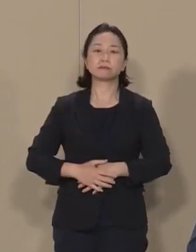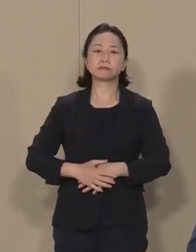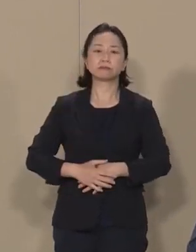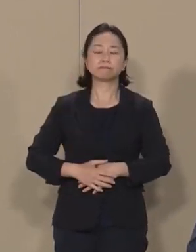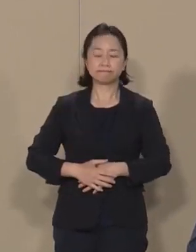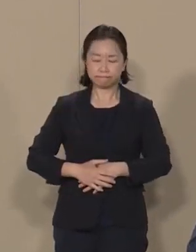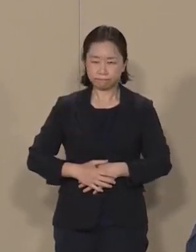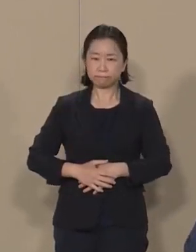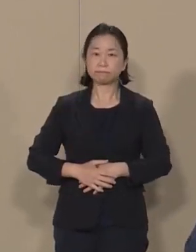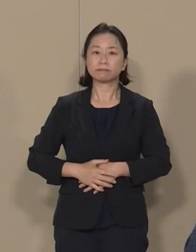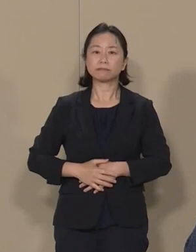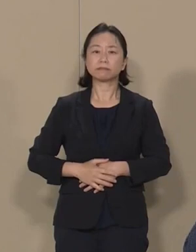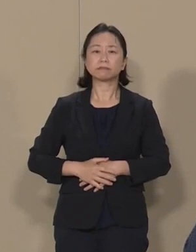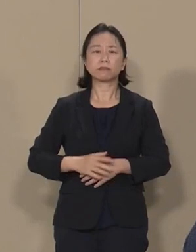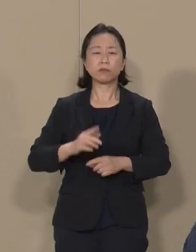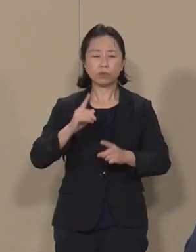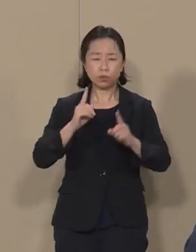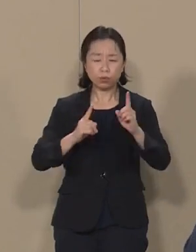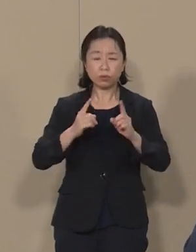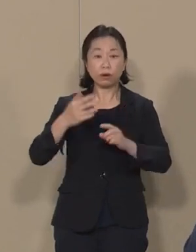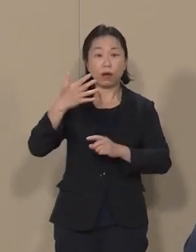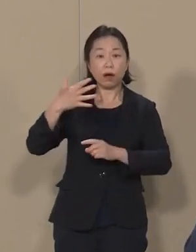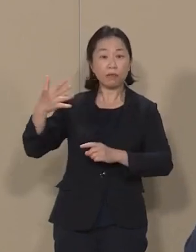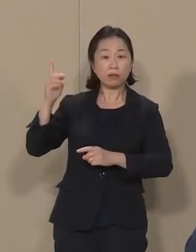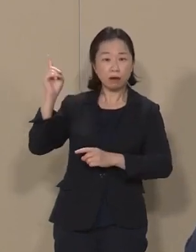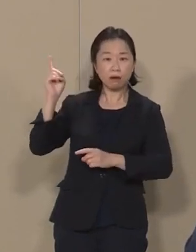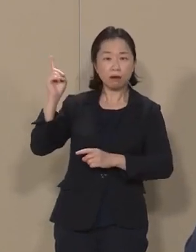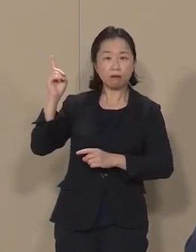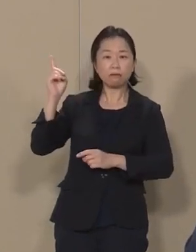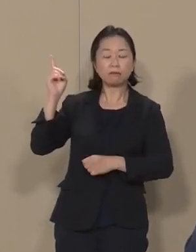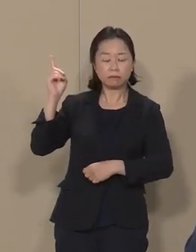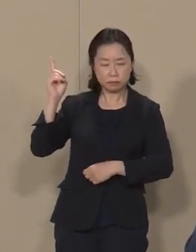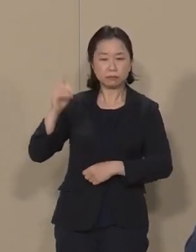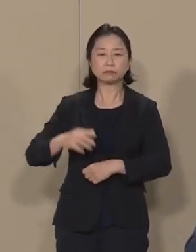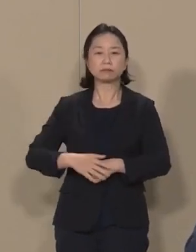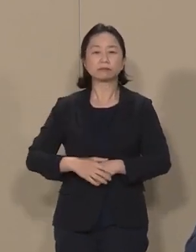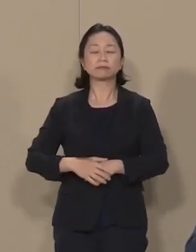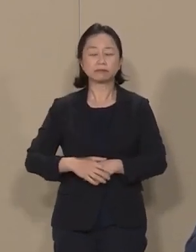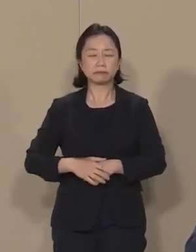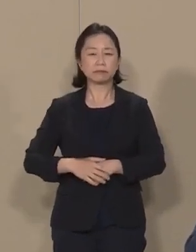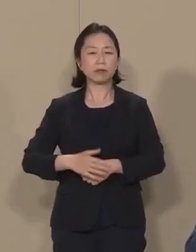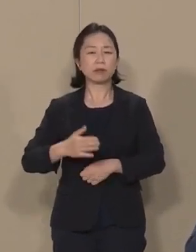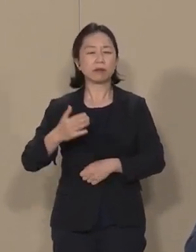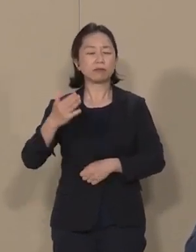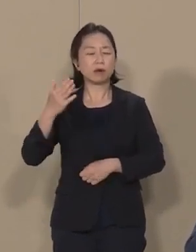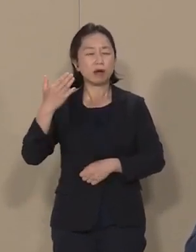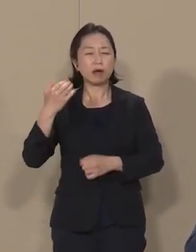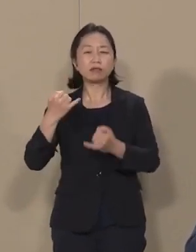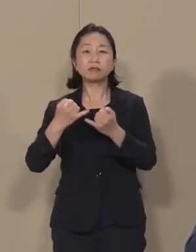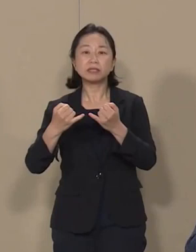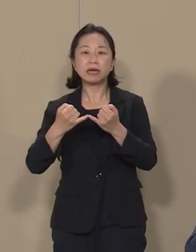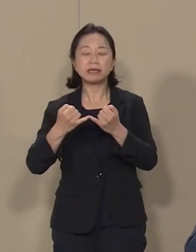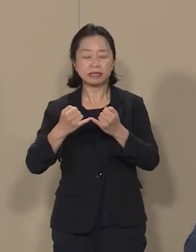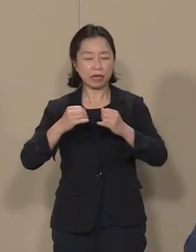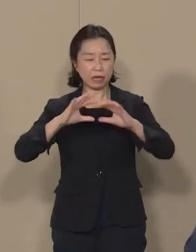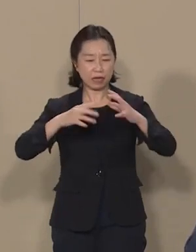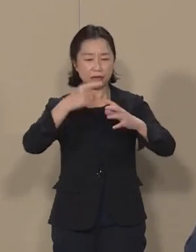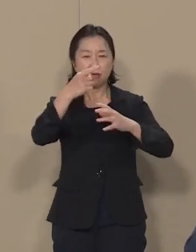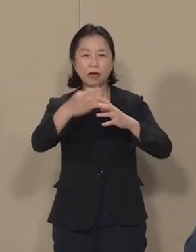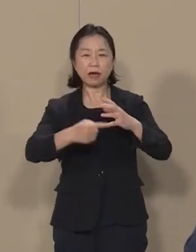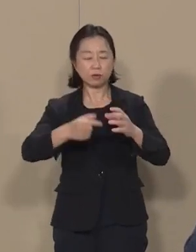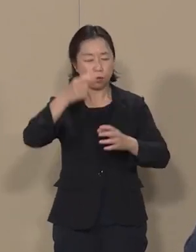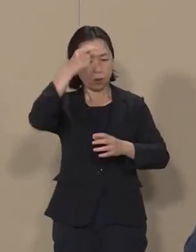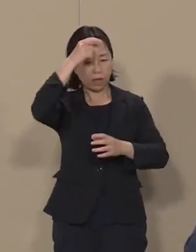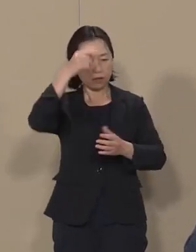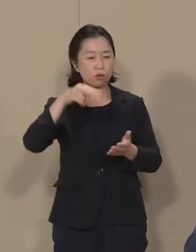何より化によりアメリカ自身がアメリカはもう買ってのように世界の警察であることを止めた